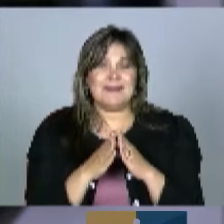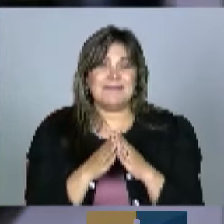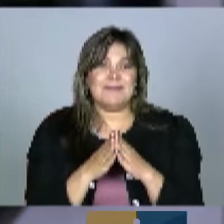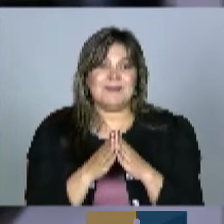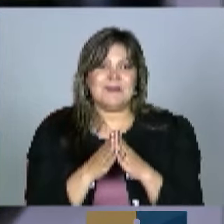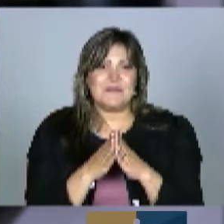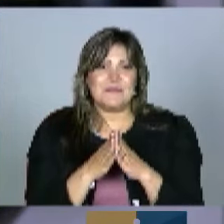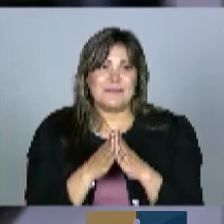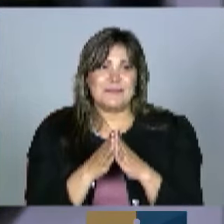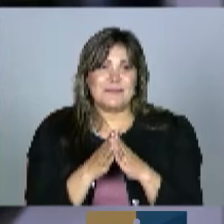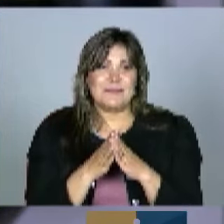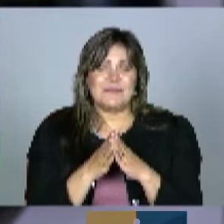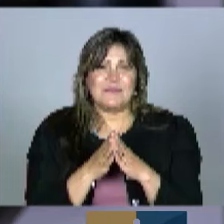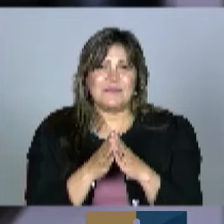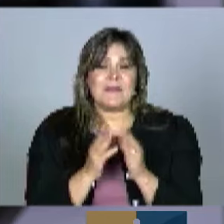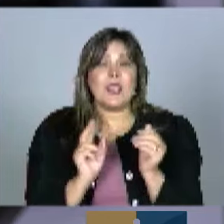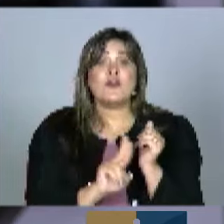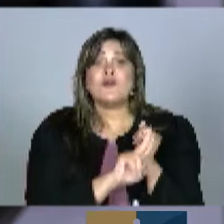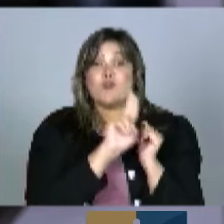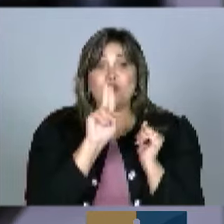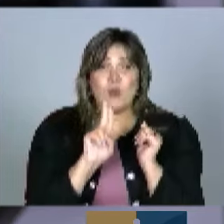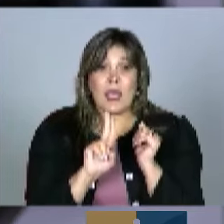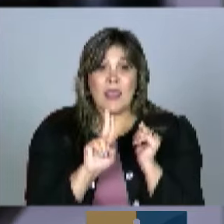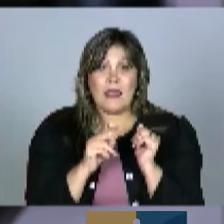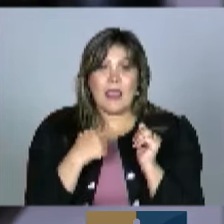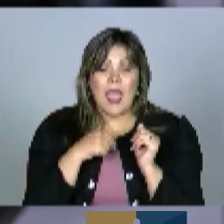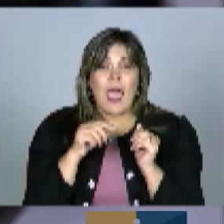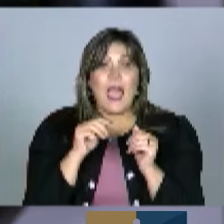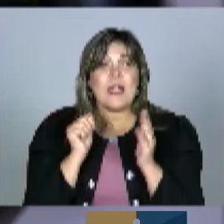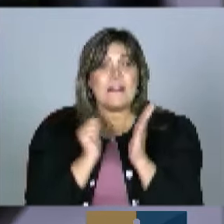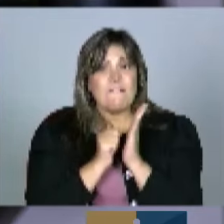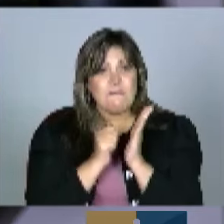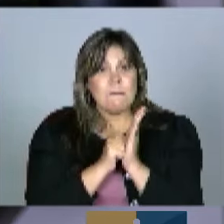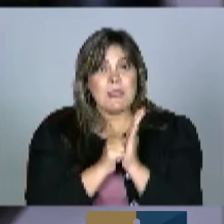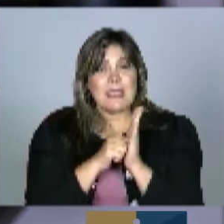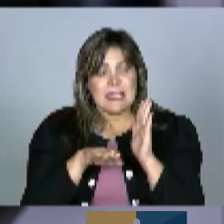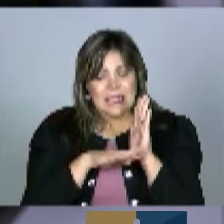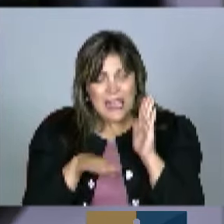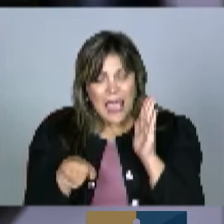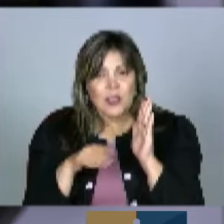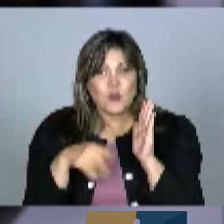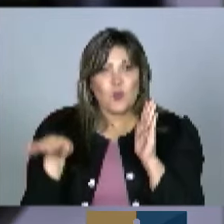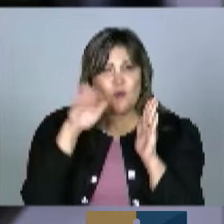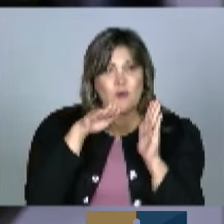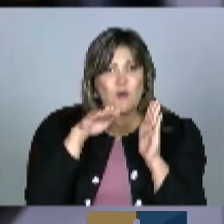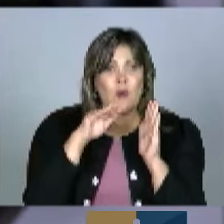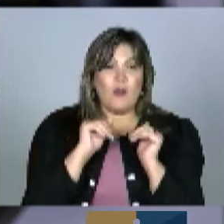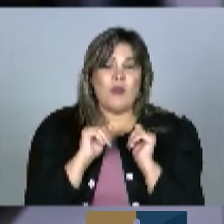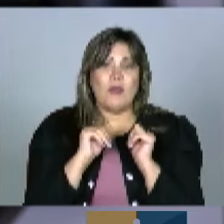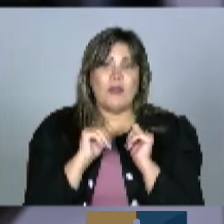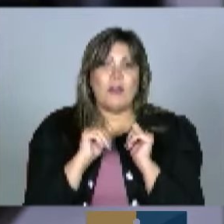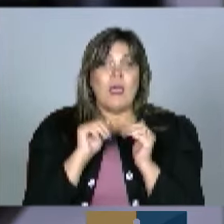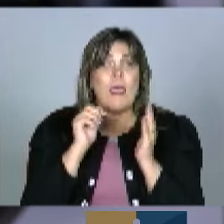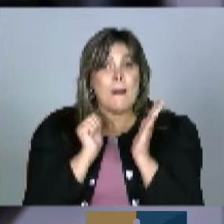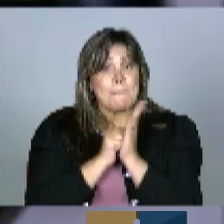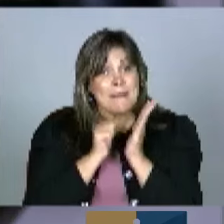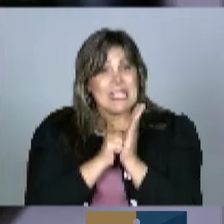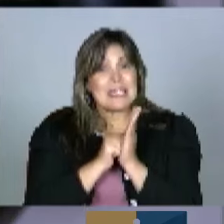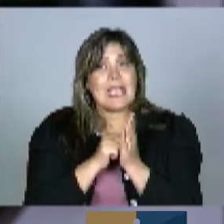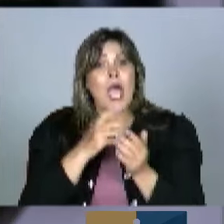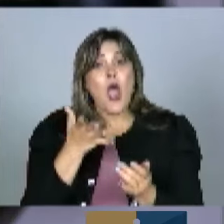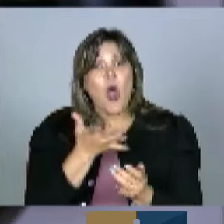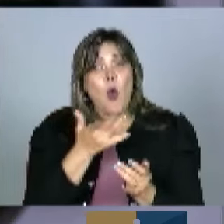اتفضلي يا فندم سؤالك ح كان عندي سؤال انا في بيت من دورين دور ارضي ودور علوي فالبيت ده اختي بعته لي فاحنا عملنا